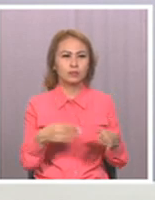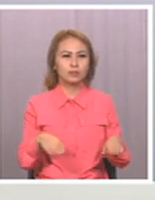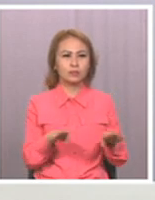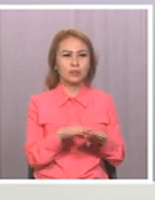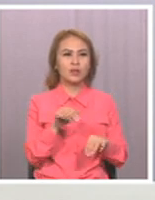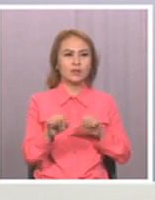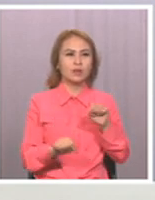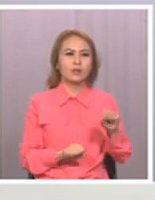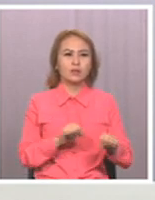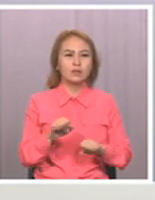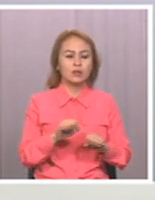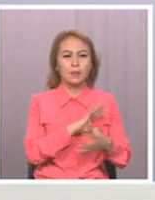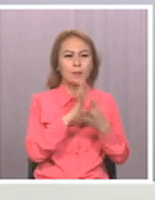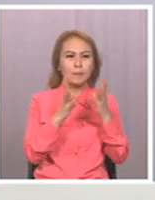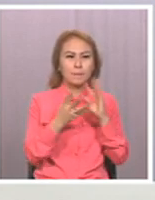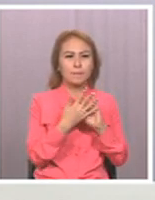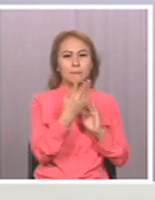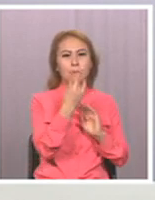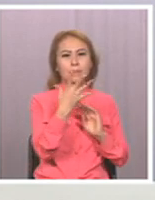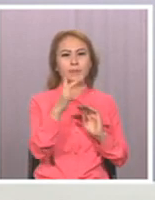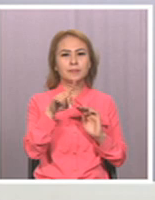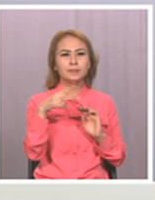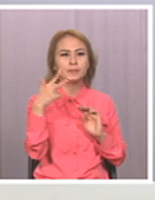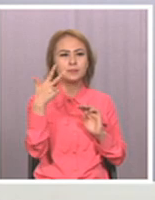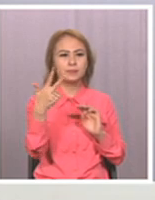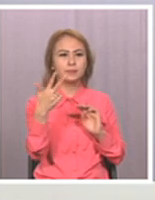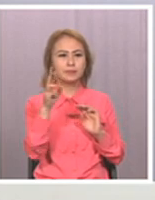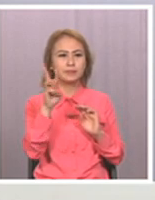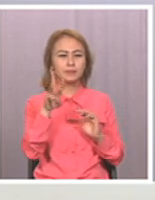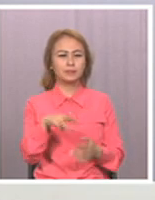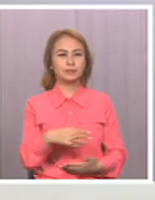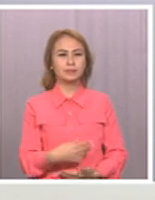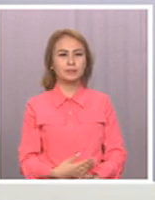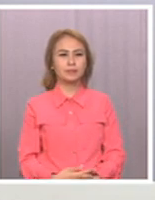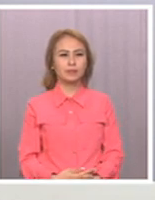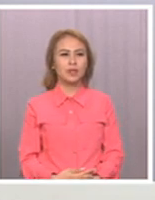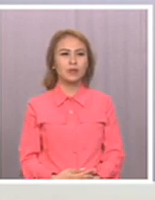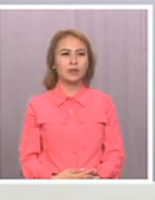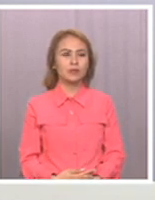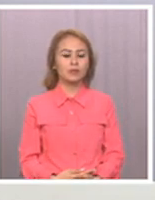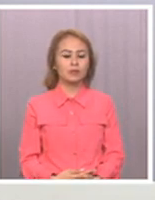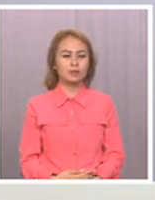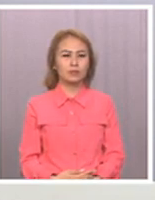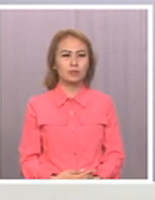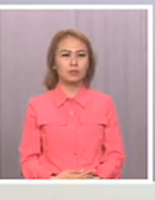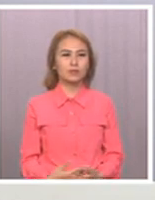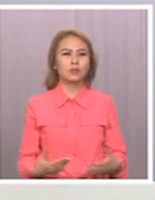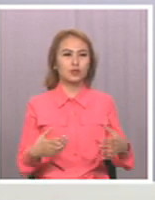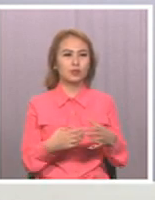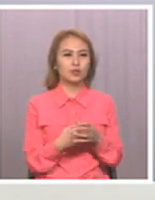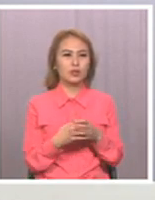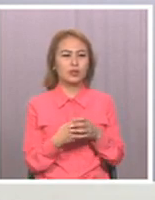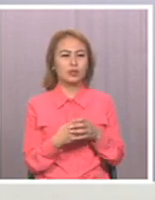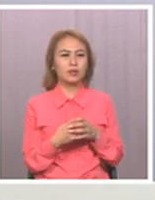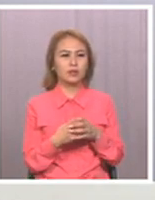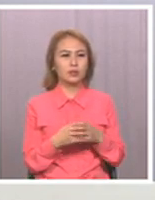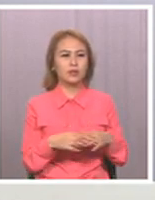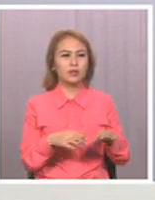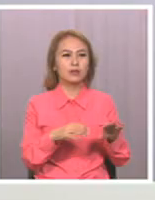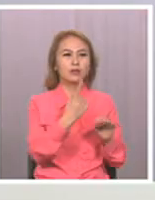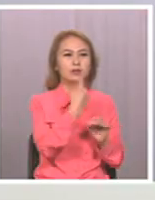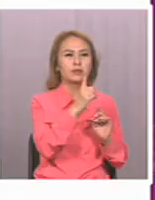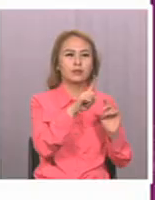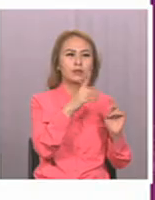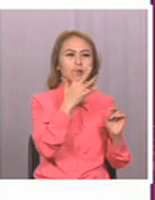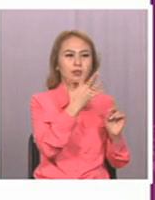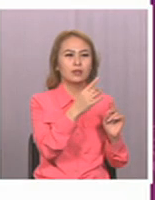велосипедші барлығы 25.3 км жол жүрді. Ал енді біз жолды жүруге жұмсаған барлық уақыт есептейміз. Яғни ол